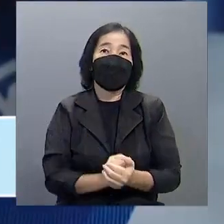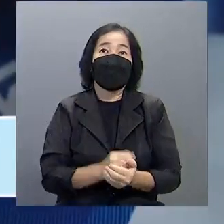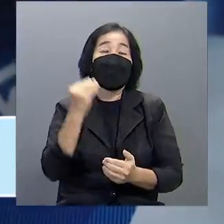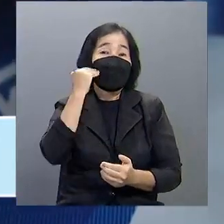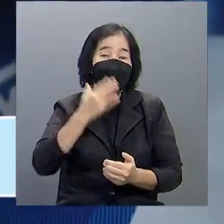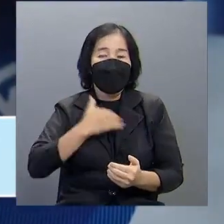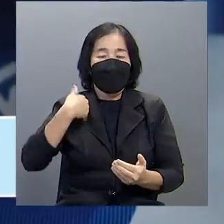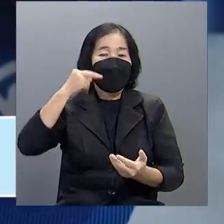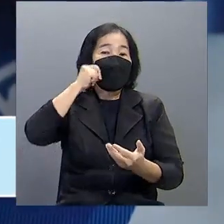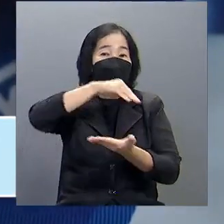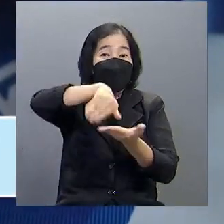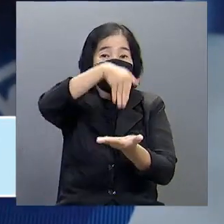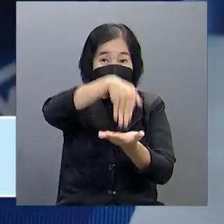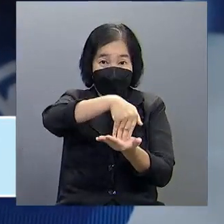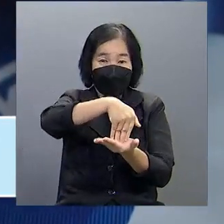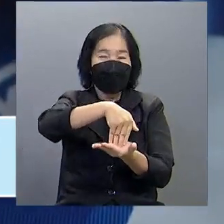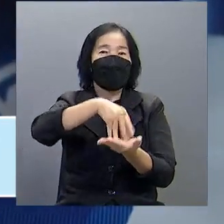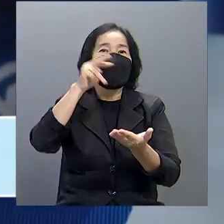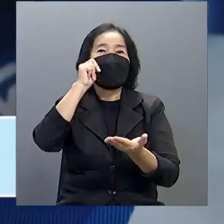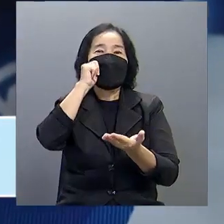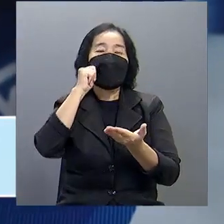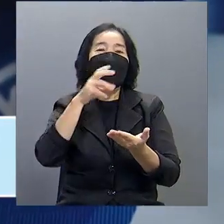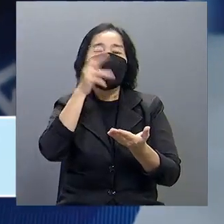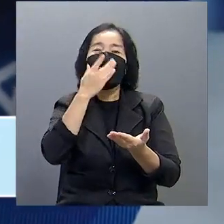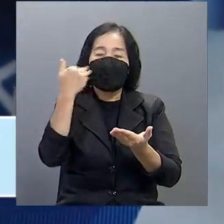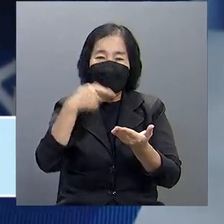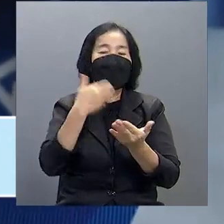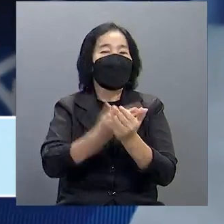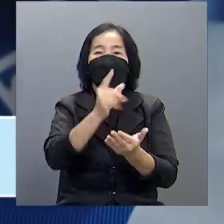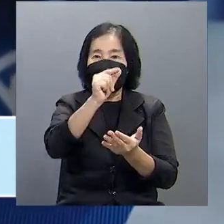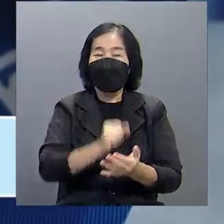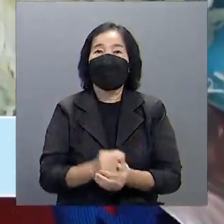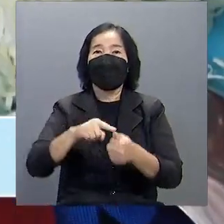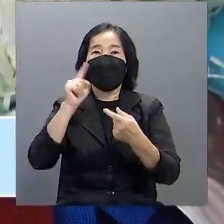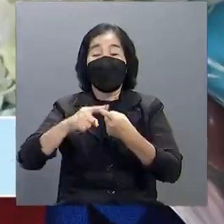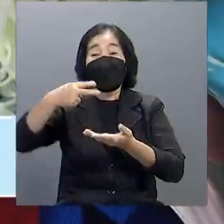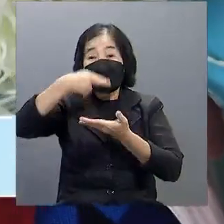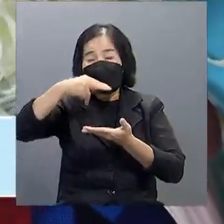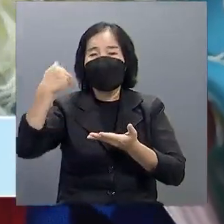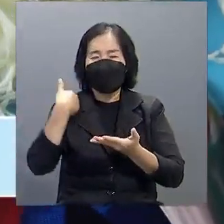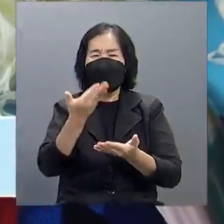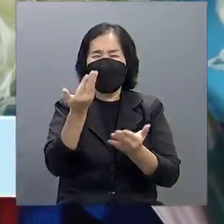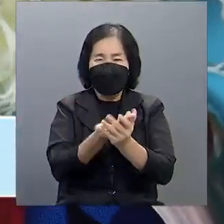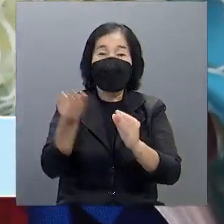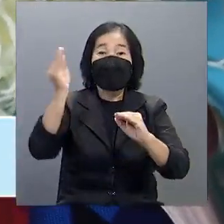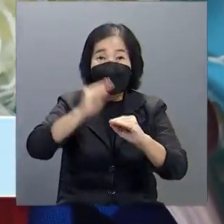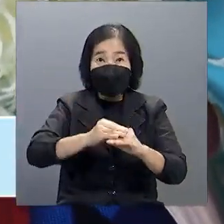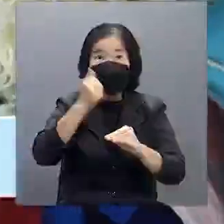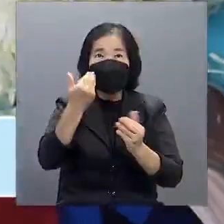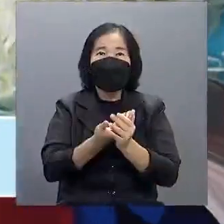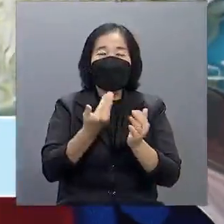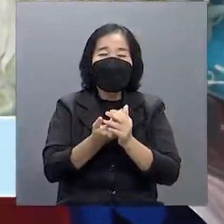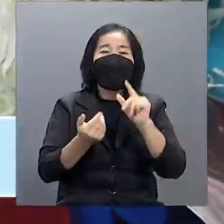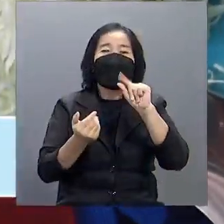งี้ยวครับขายราคา20บาทส่วนก๋วยเตี๋ยวเนี่ยป้าบอกว่าขอปรับราคานิดนึงนะขายเริ่มต้นแค่ไม่แพงนะ25บาท